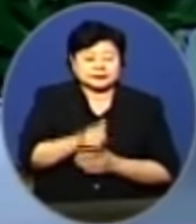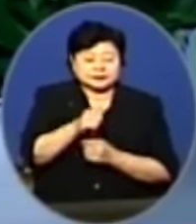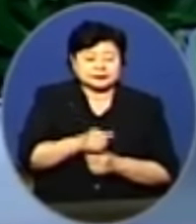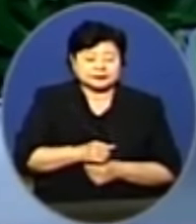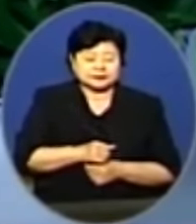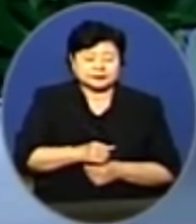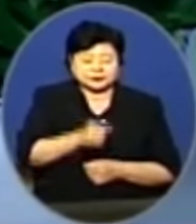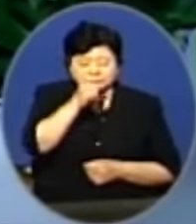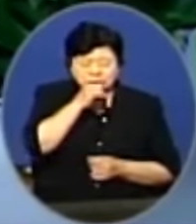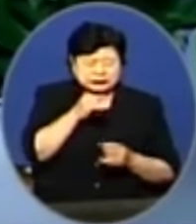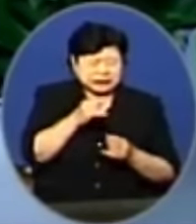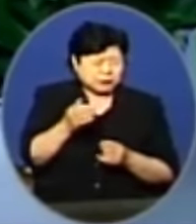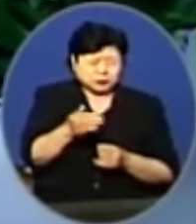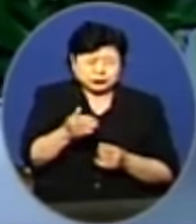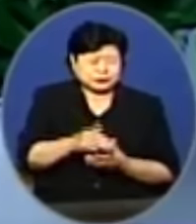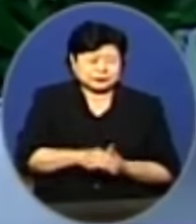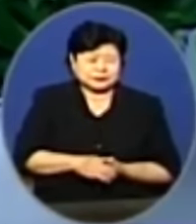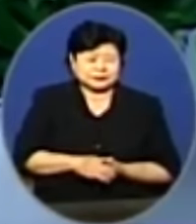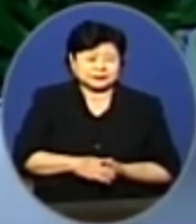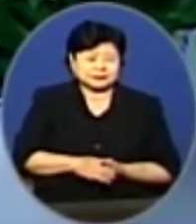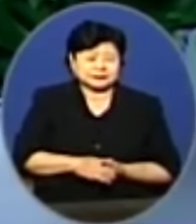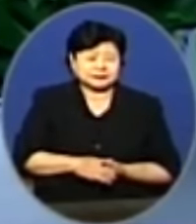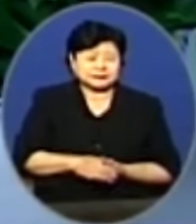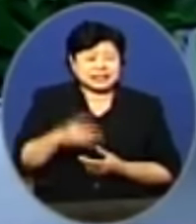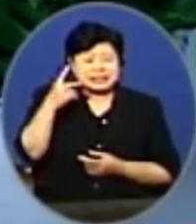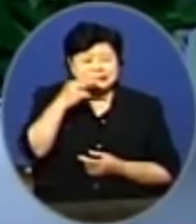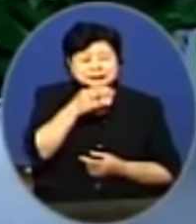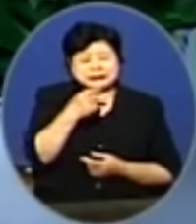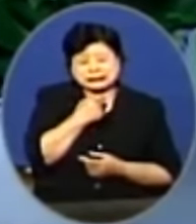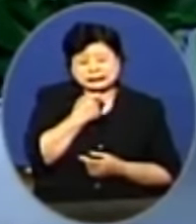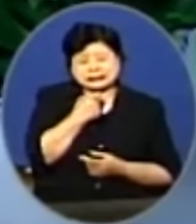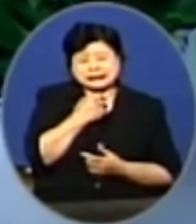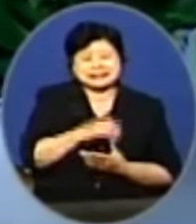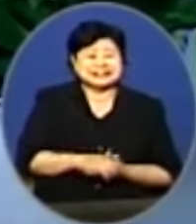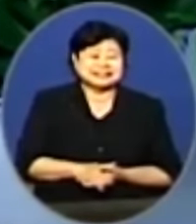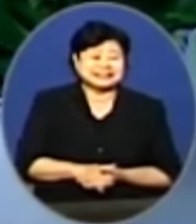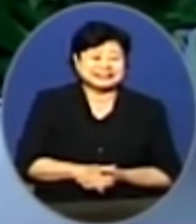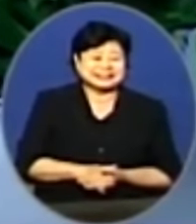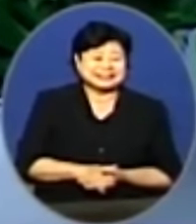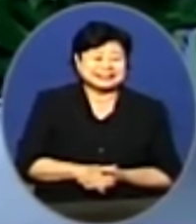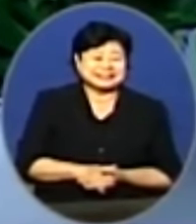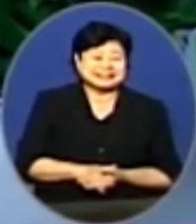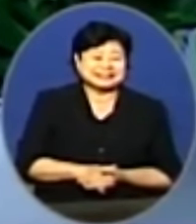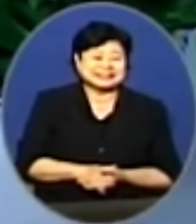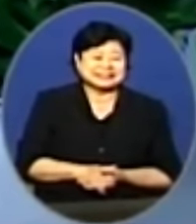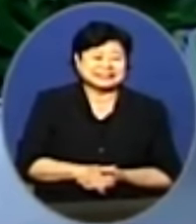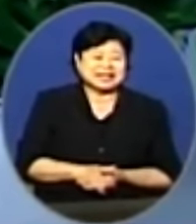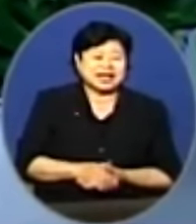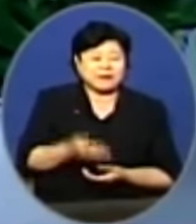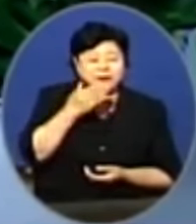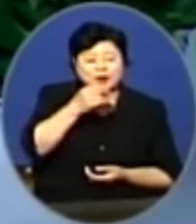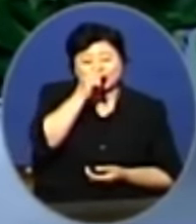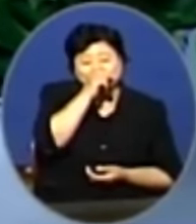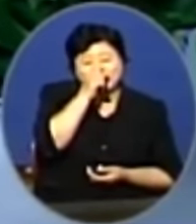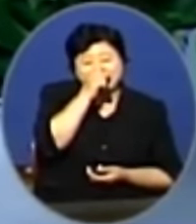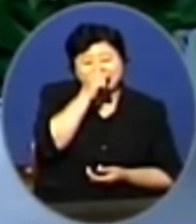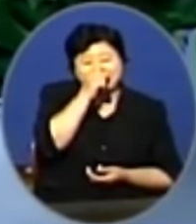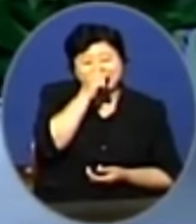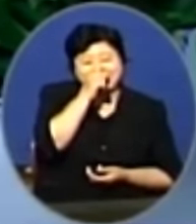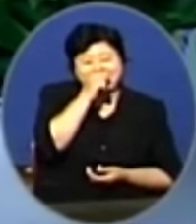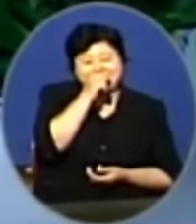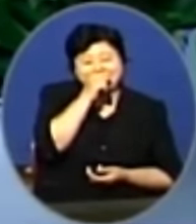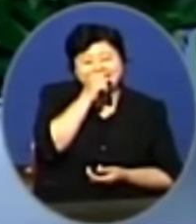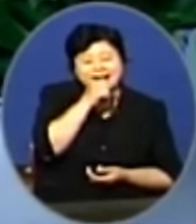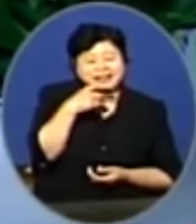하기를 좋아하는 사람이 없어요. 저는 금식을 굉장히 싫어합니다. 밥 먹는 것이 좋고 굶는